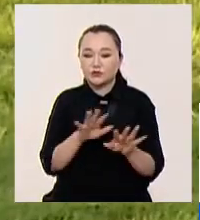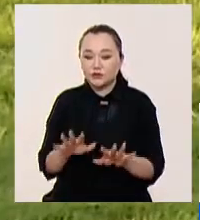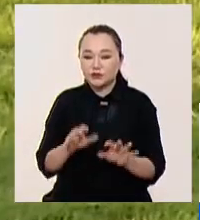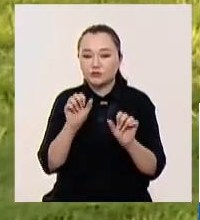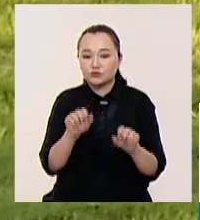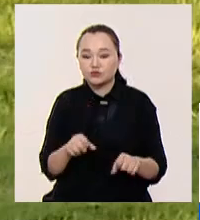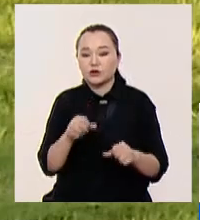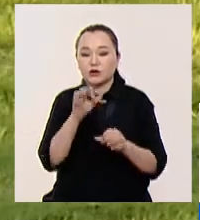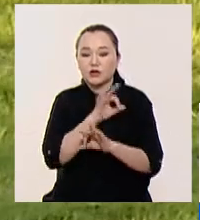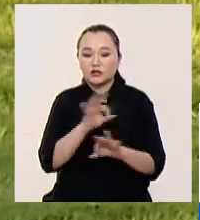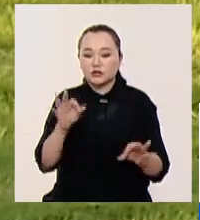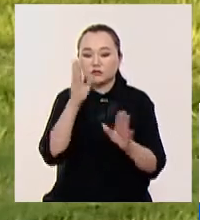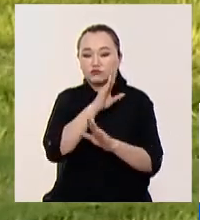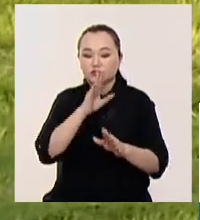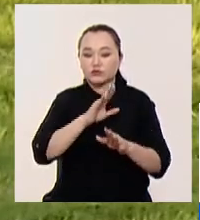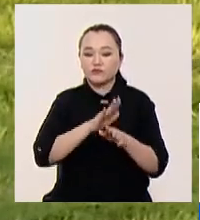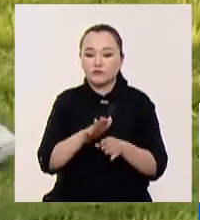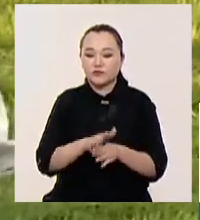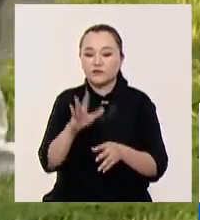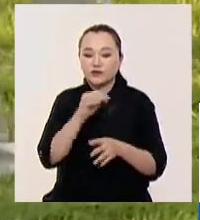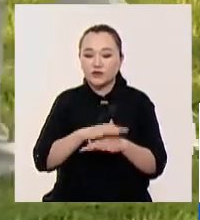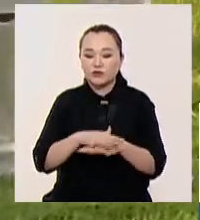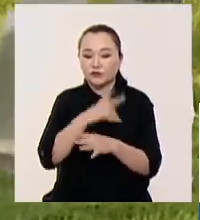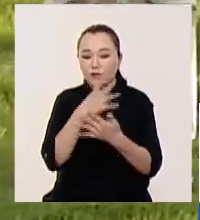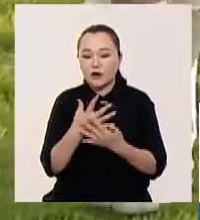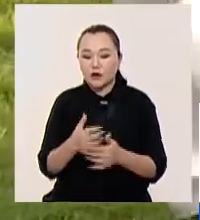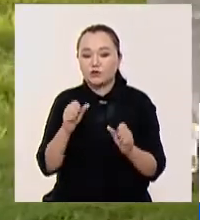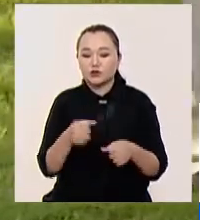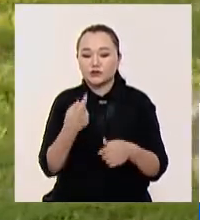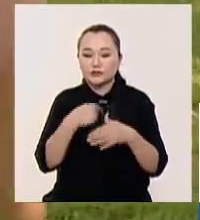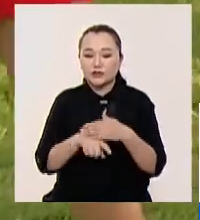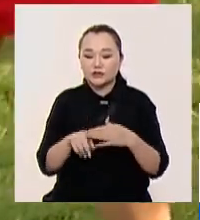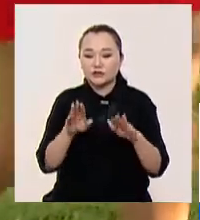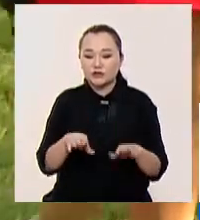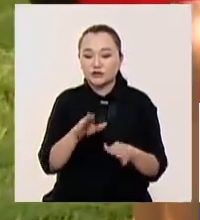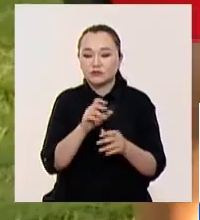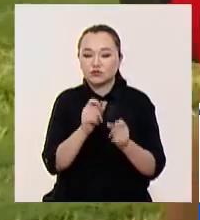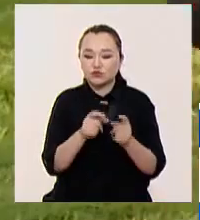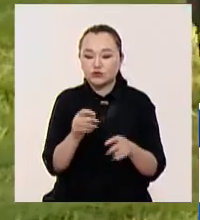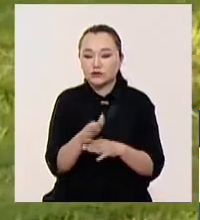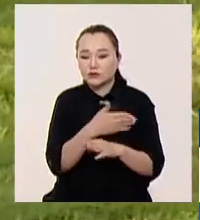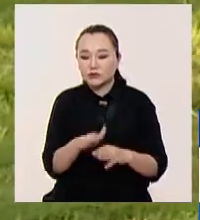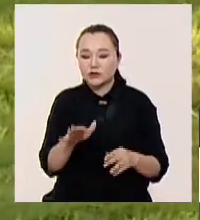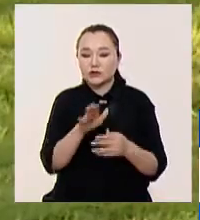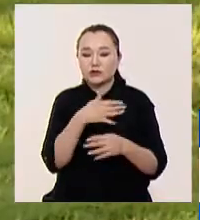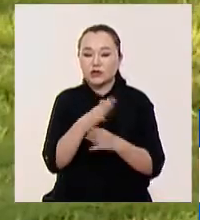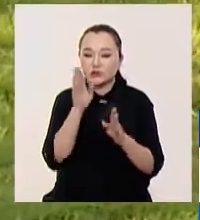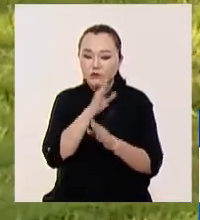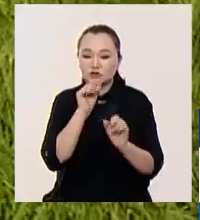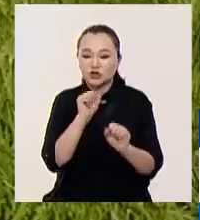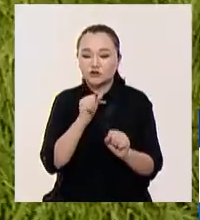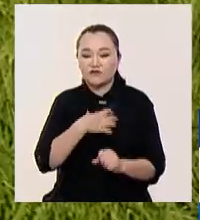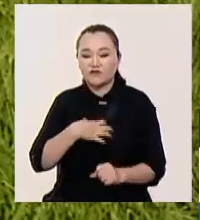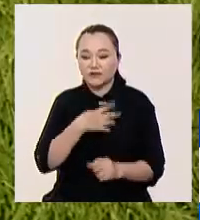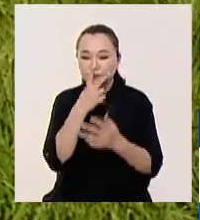үздік экологиялық трендтерді іске асырып, оларды халыққа таныстыруға болады. Демек, мұнда қоқысты қалай сұрыптау керектігі, қоршаған ортаны қорғауды